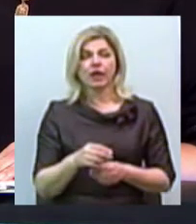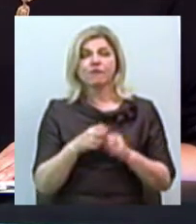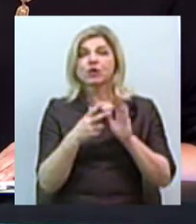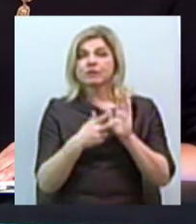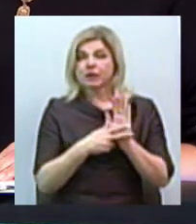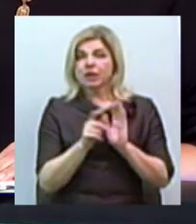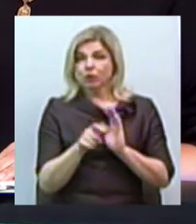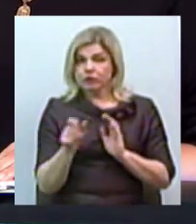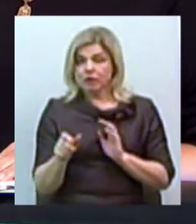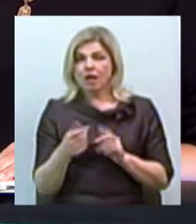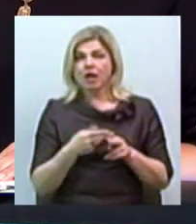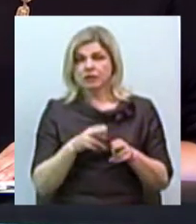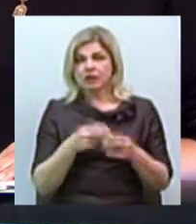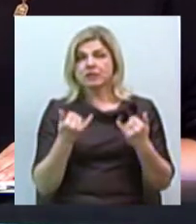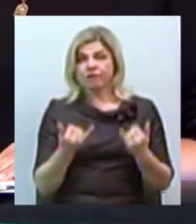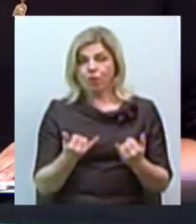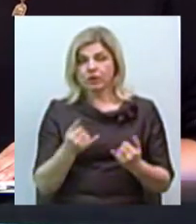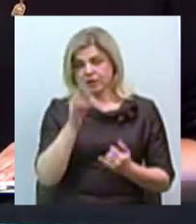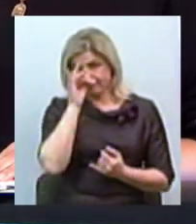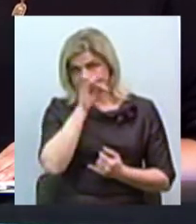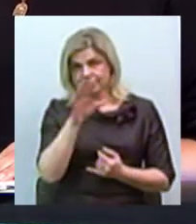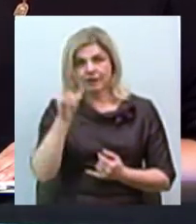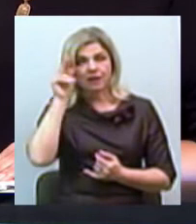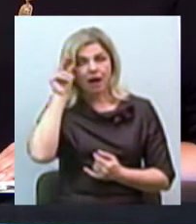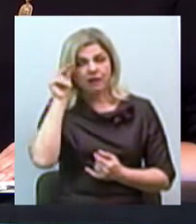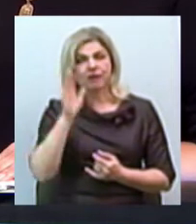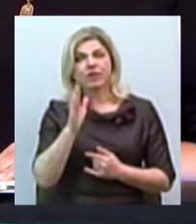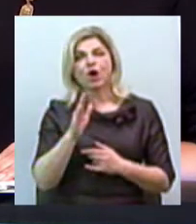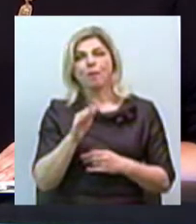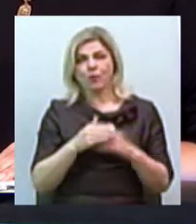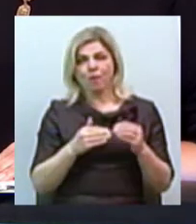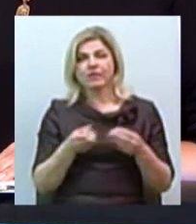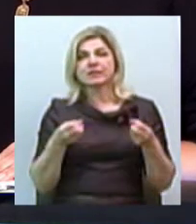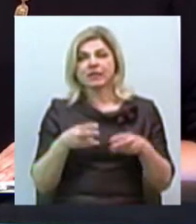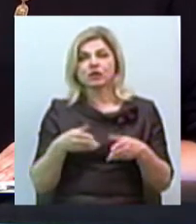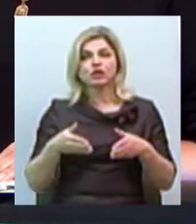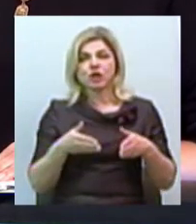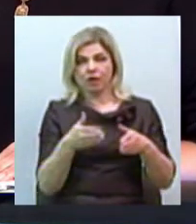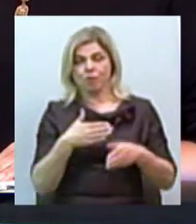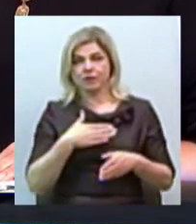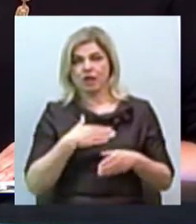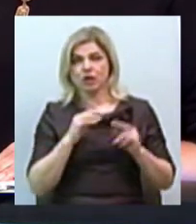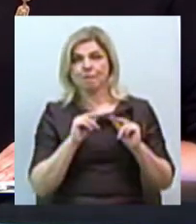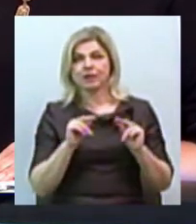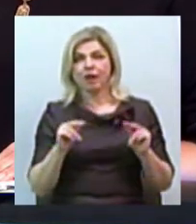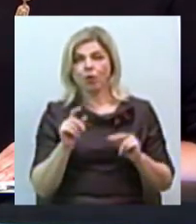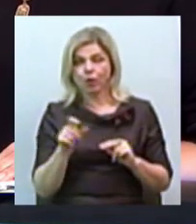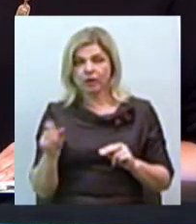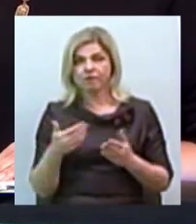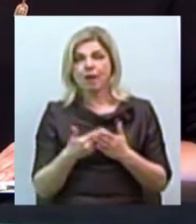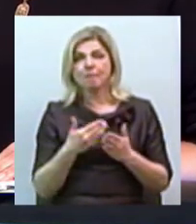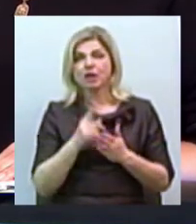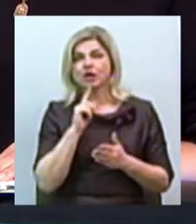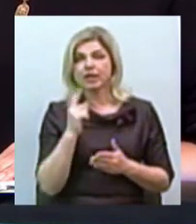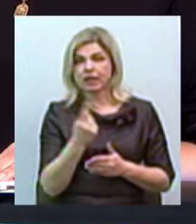насправді видатна дата, така ключова дата в професійному саме шляху наших педагогів, і майже рік вони будуть